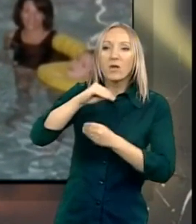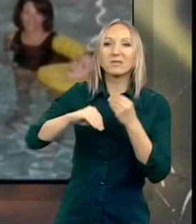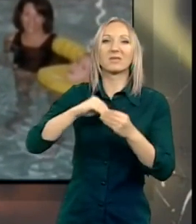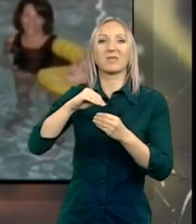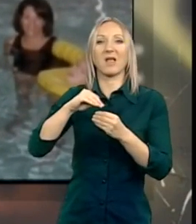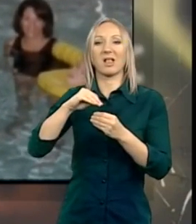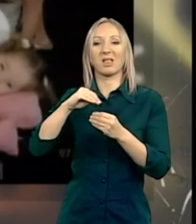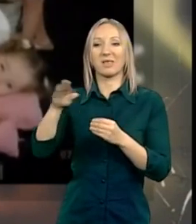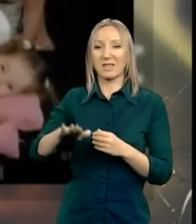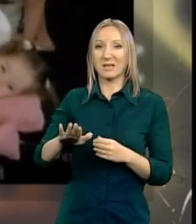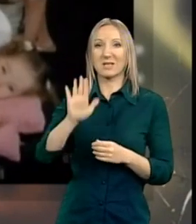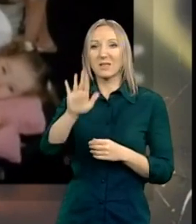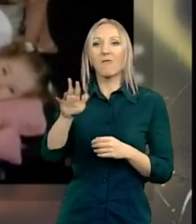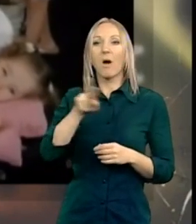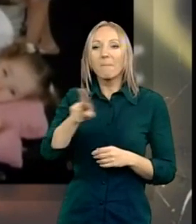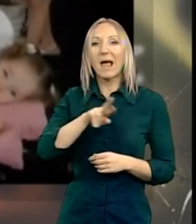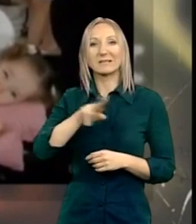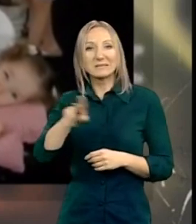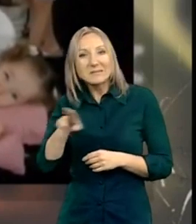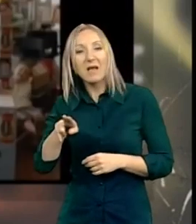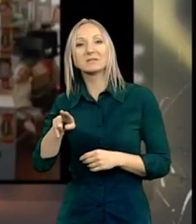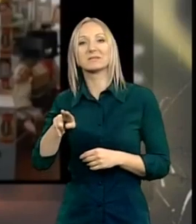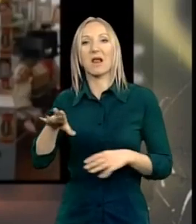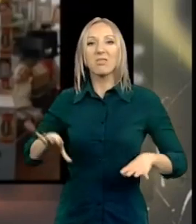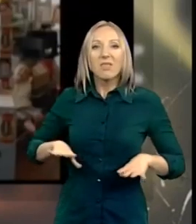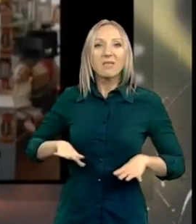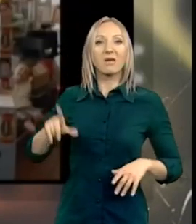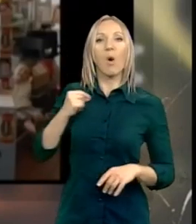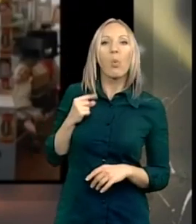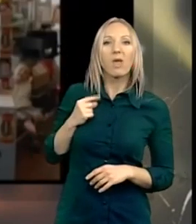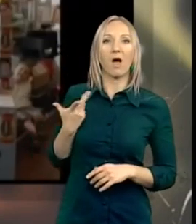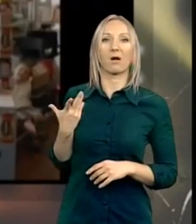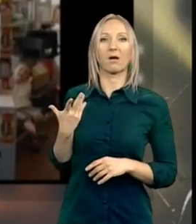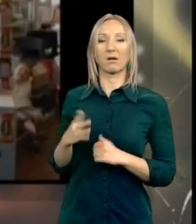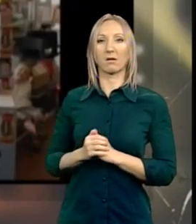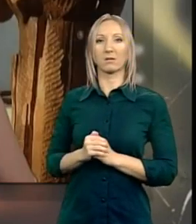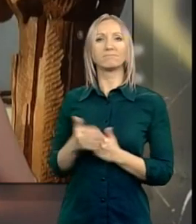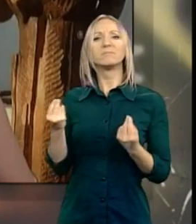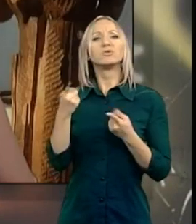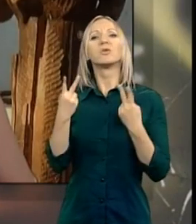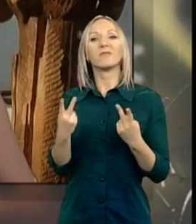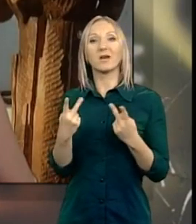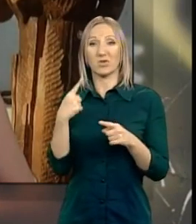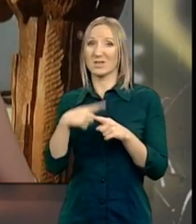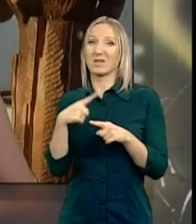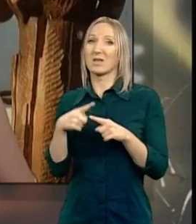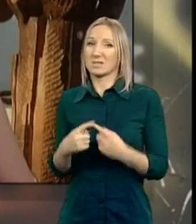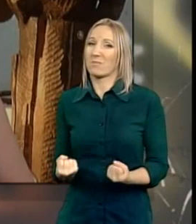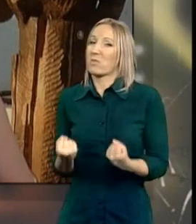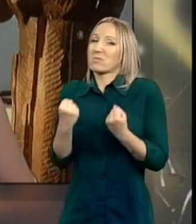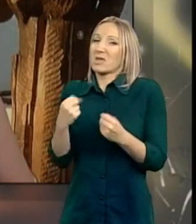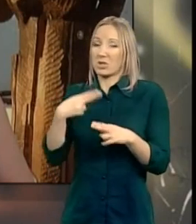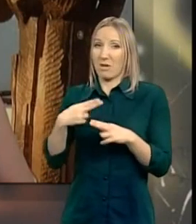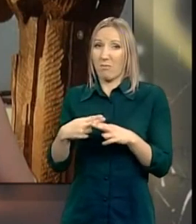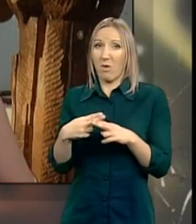već obolele dece, njihovi rođeni brat i sestre, tetke, ujaci. Zbog čega je ovo važno? Nažalost, zbog težine bolesti i